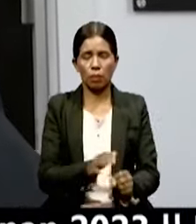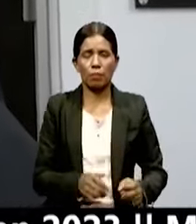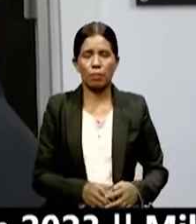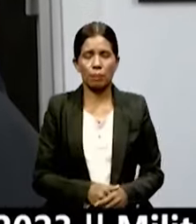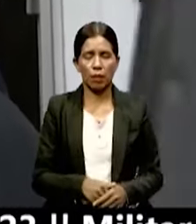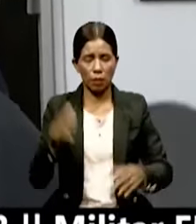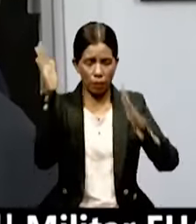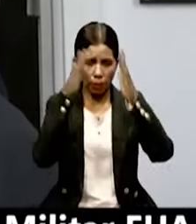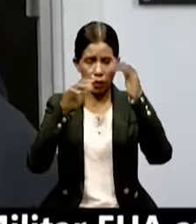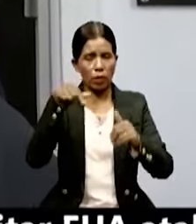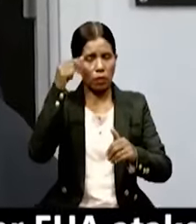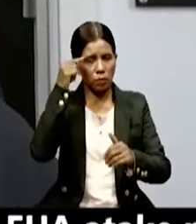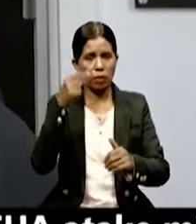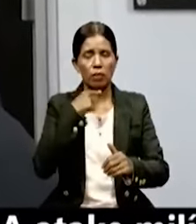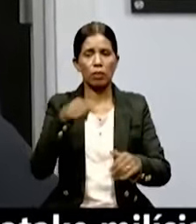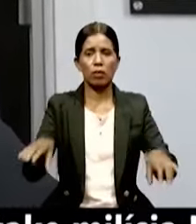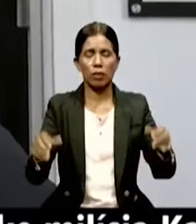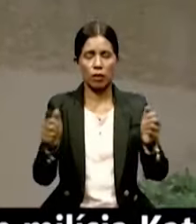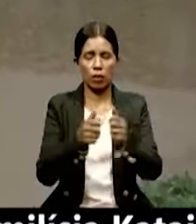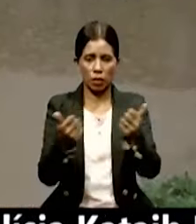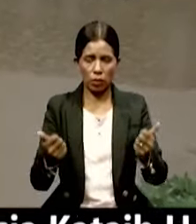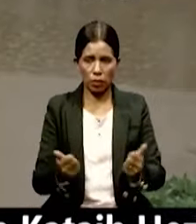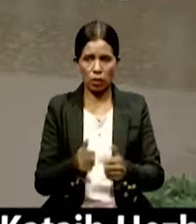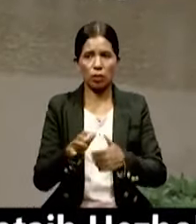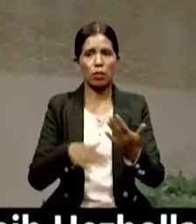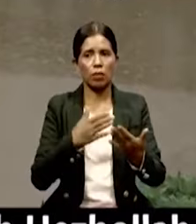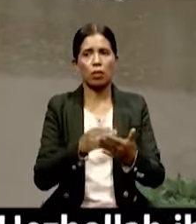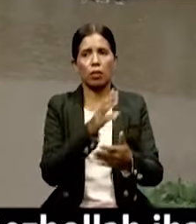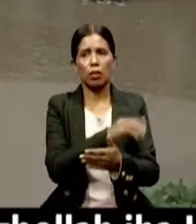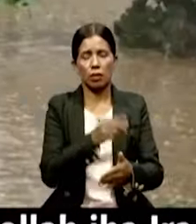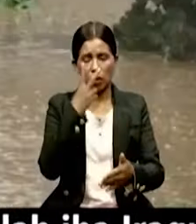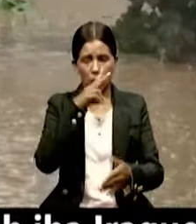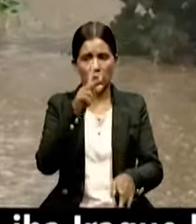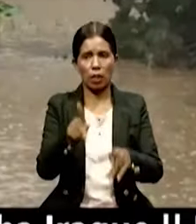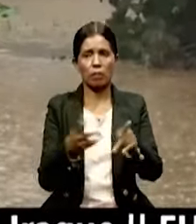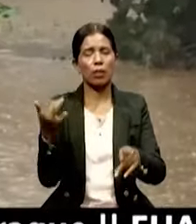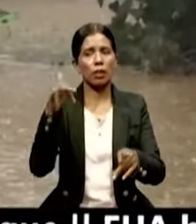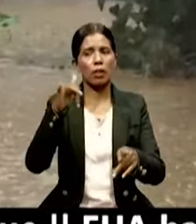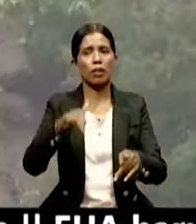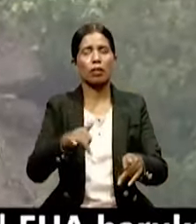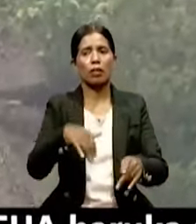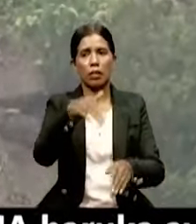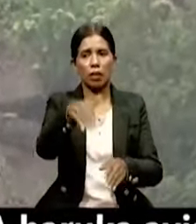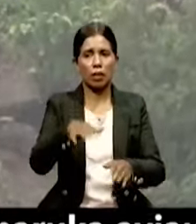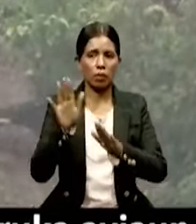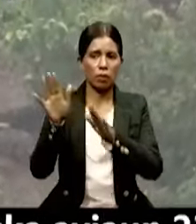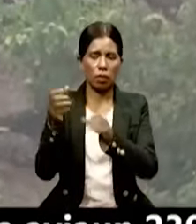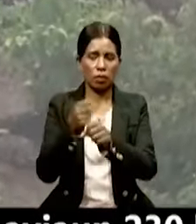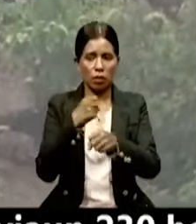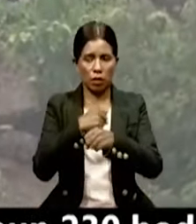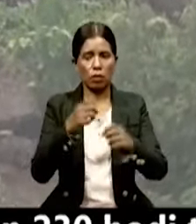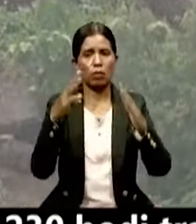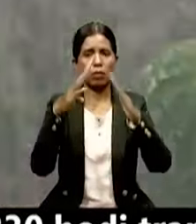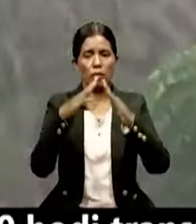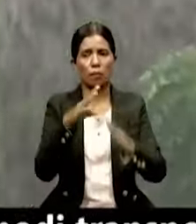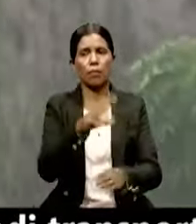ho problema ne governante ne se coordena ho autoridade relevante sira atu kontrolu komunidade sira ne be ke fo hololo no di halo uma.